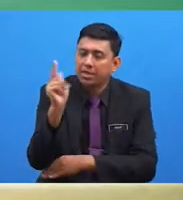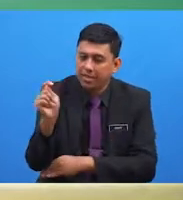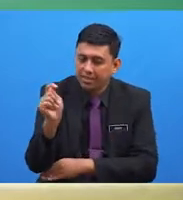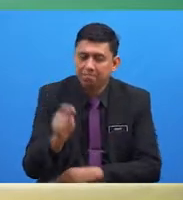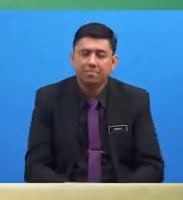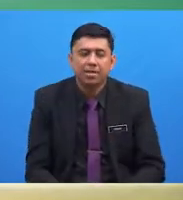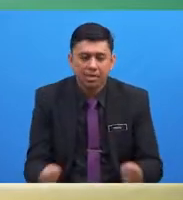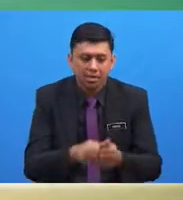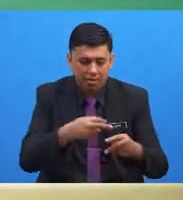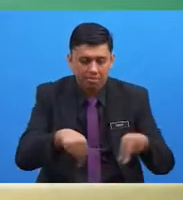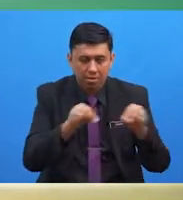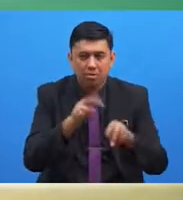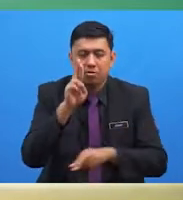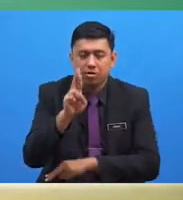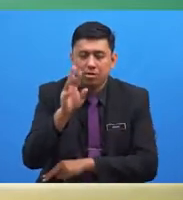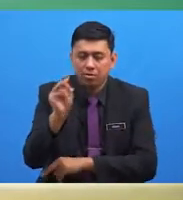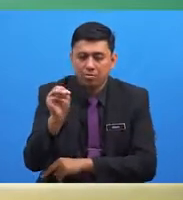okay, dengan nilai